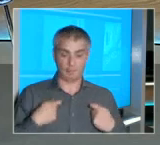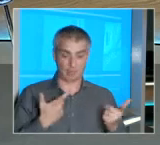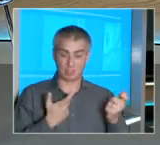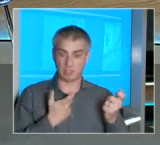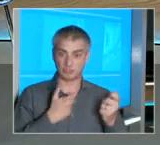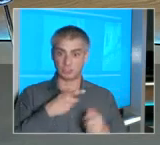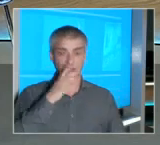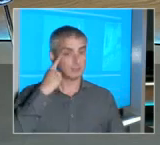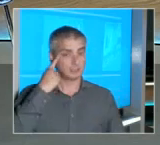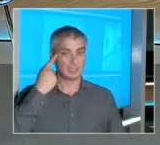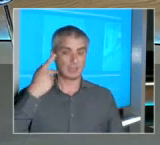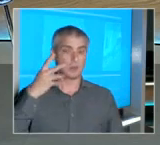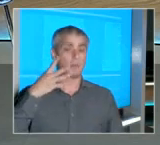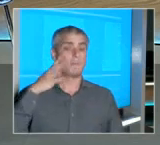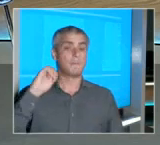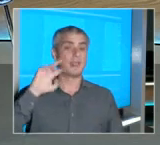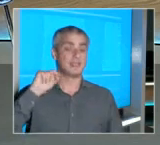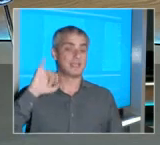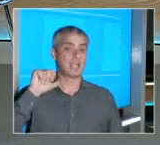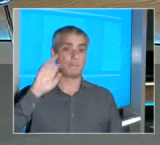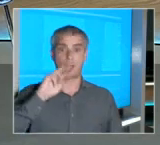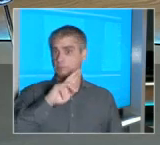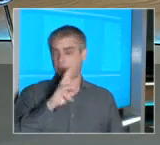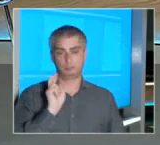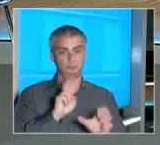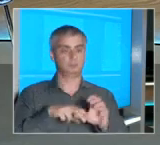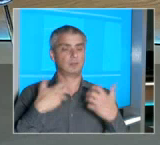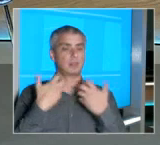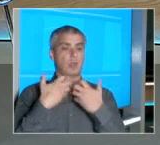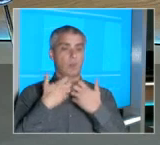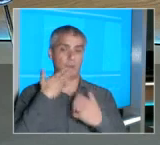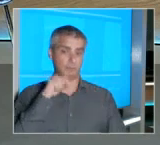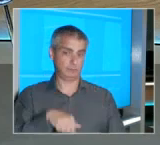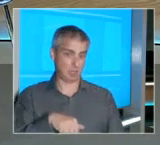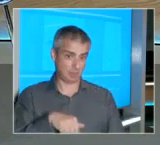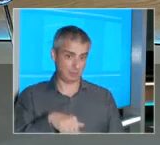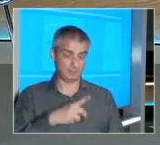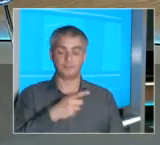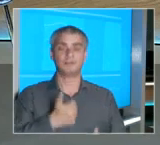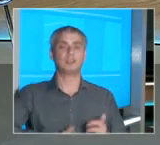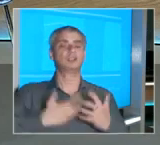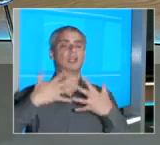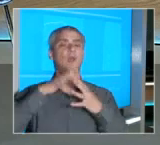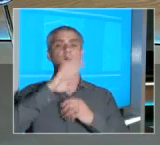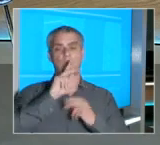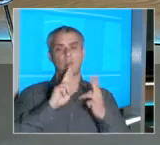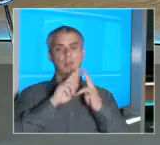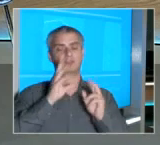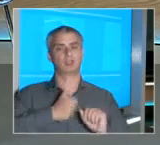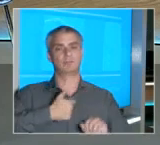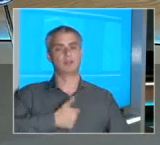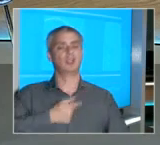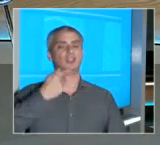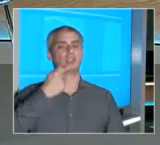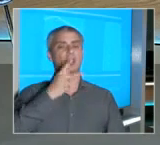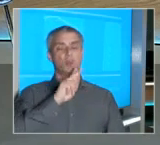נשק למיאנמר, היא בורמה, אך נציגיה השתתפו בתערוכה ביטחונית בארץ. ראשי האיחוד האירופי נפגשו עם ג'ארד קושנר